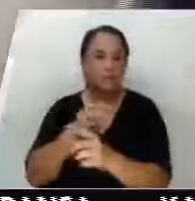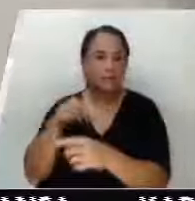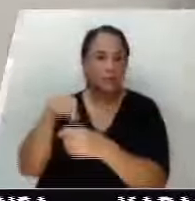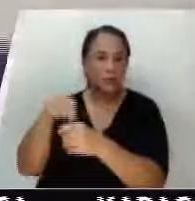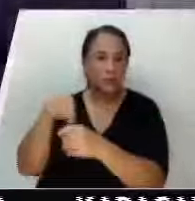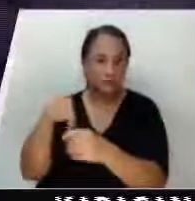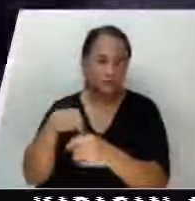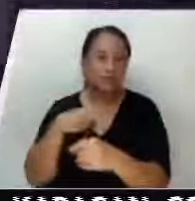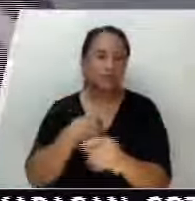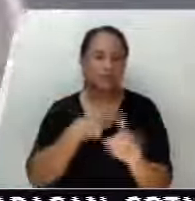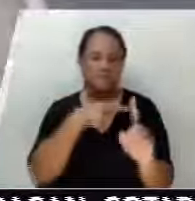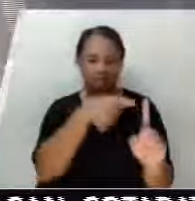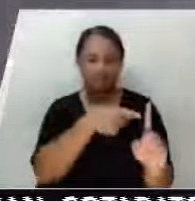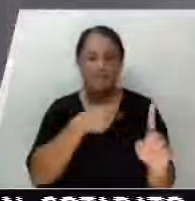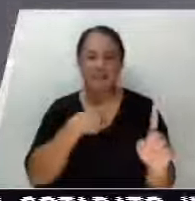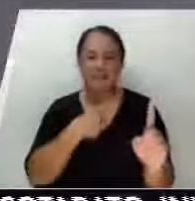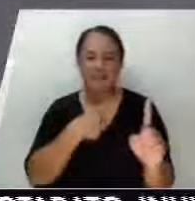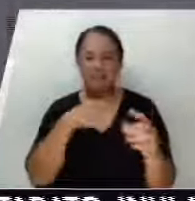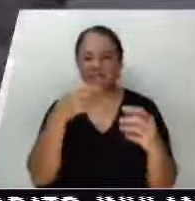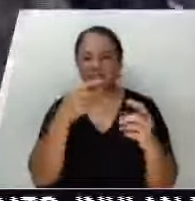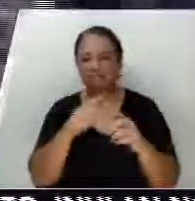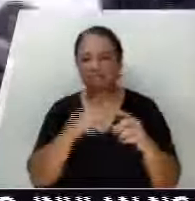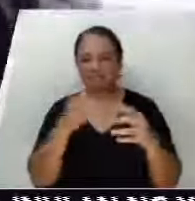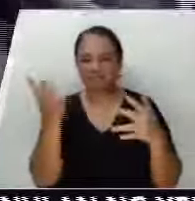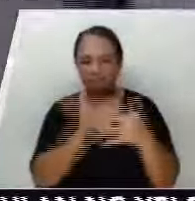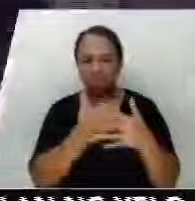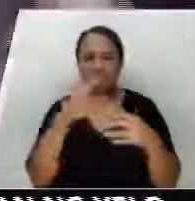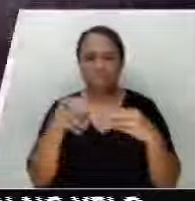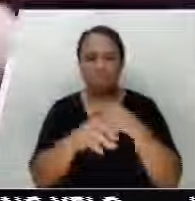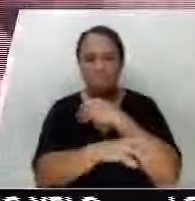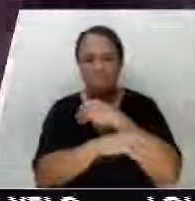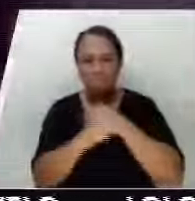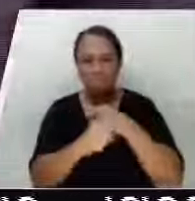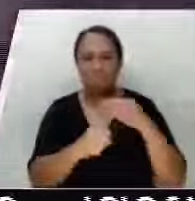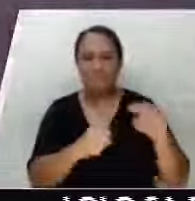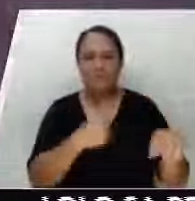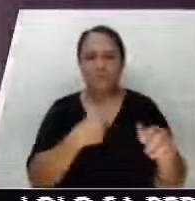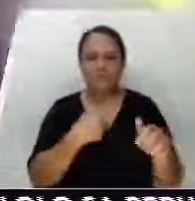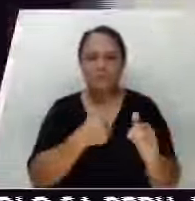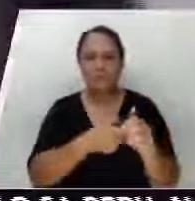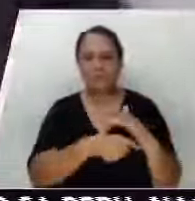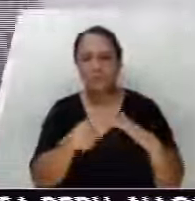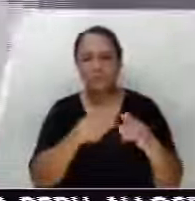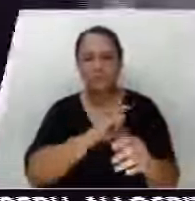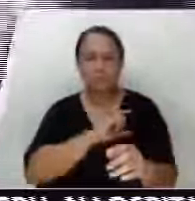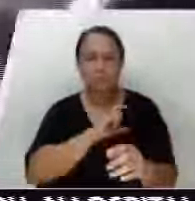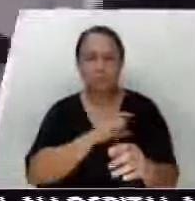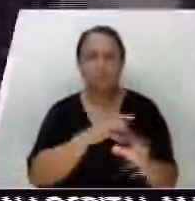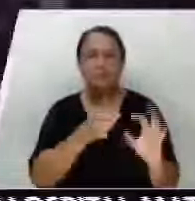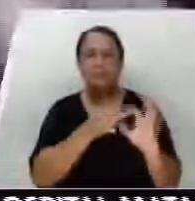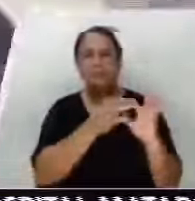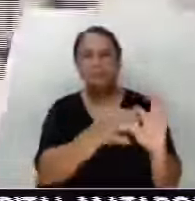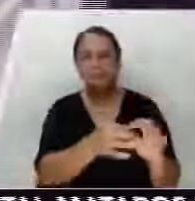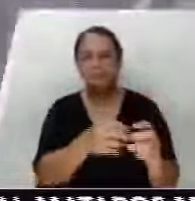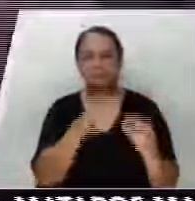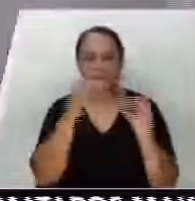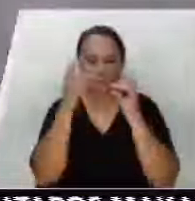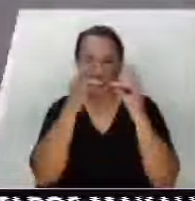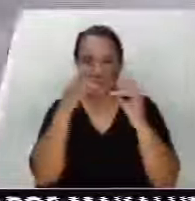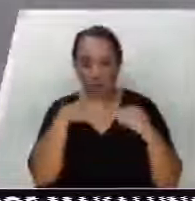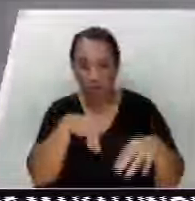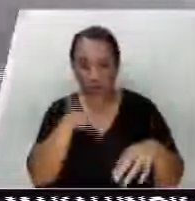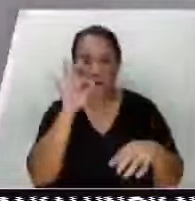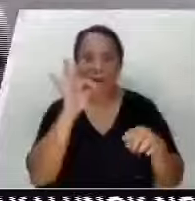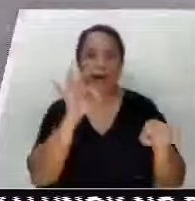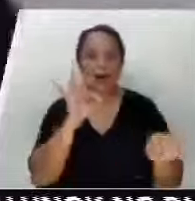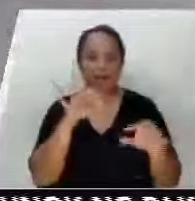suspect sa patong-patong na kaso kabilang ang shoplifting, evading police at kaso may kaugnayan sa droga matapos siya makuhanan ng drug